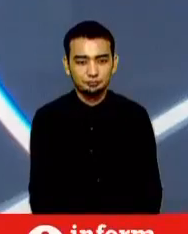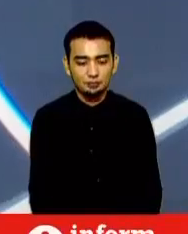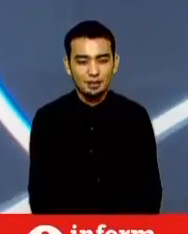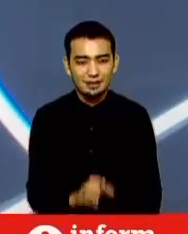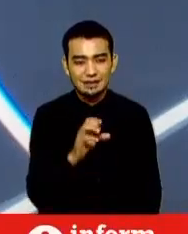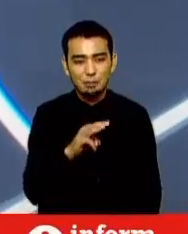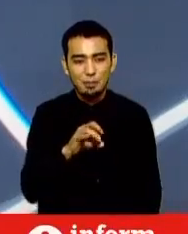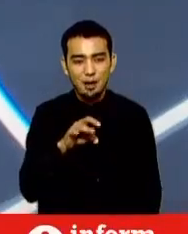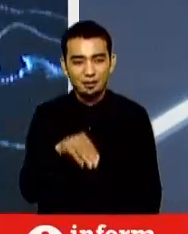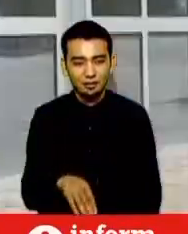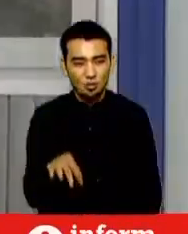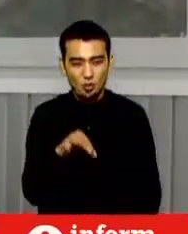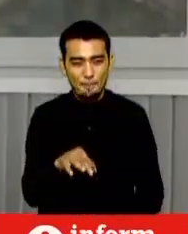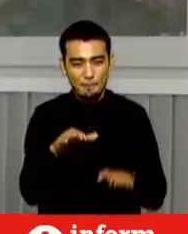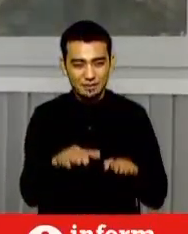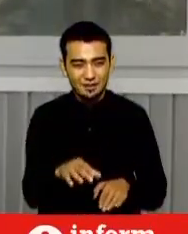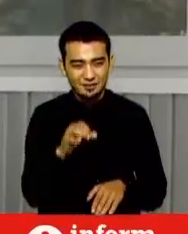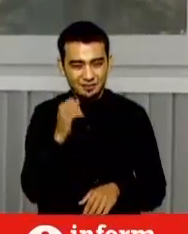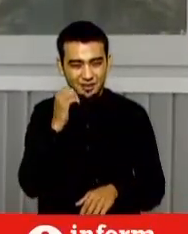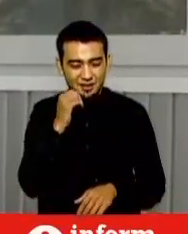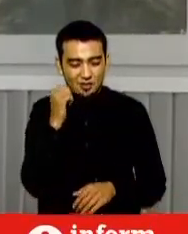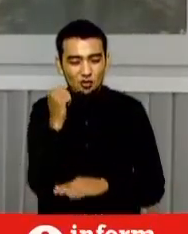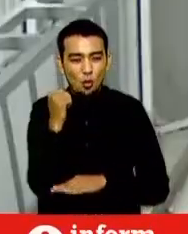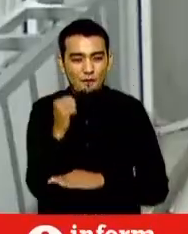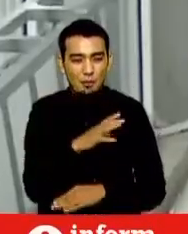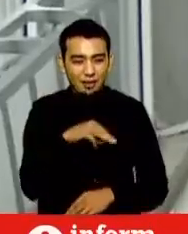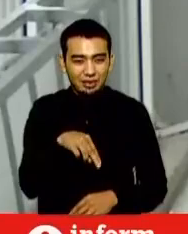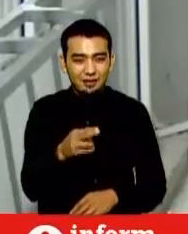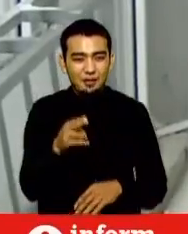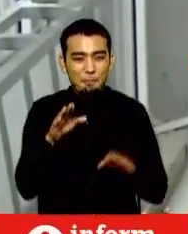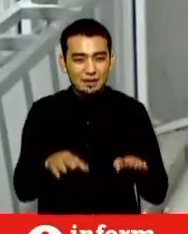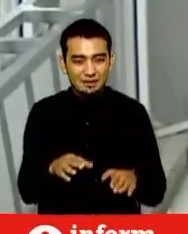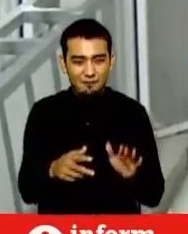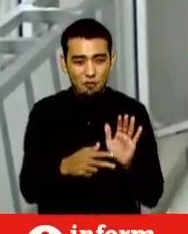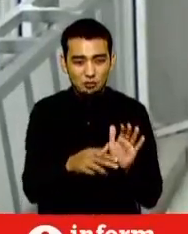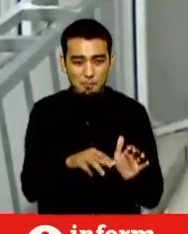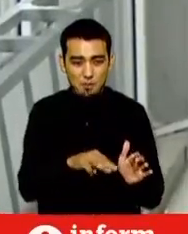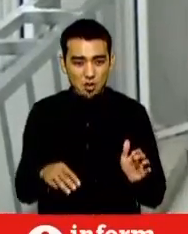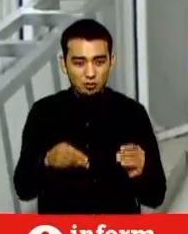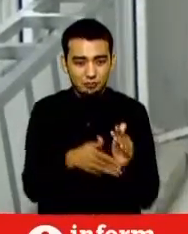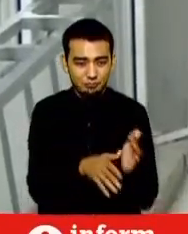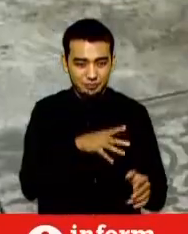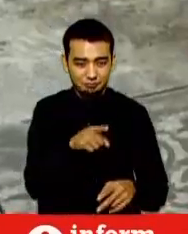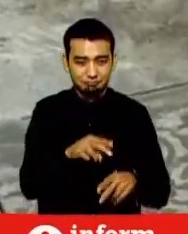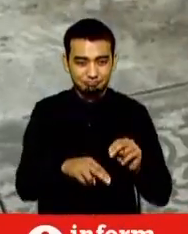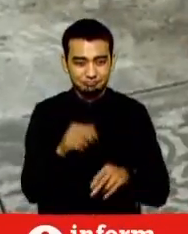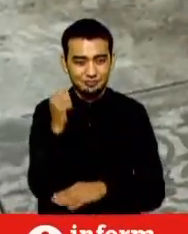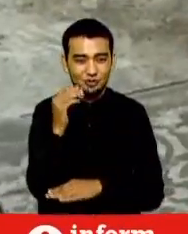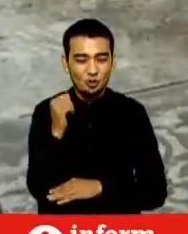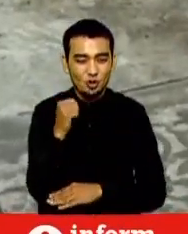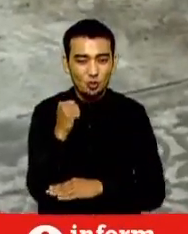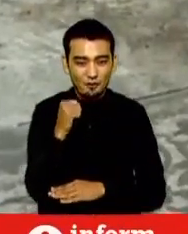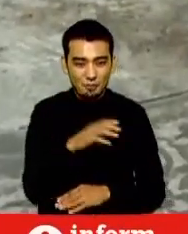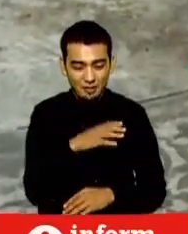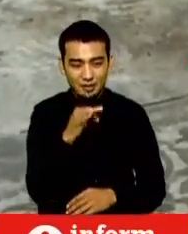Смарт аялдамалар жауаптылар іскерлігіне сын. Талдықорғандағы құны 8 миллион теңге тұратын аялдамалар әлі күнгі адам